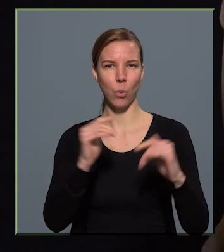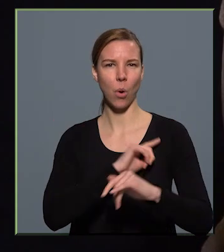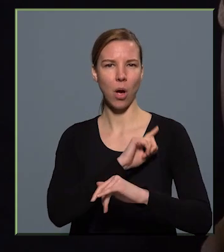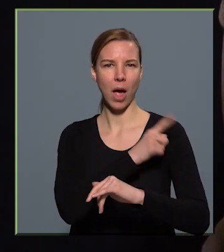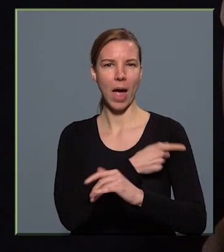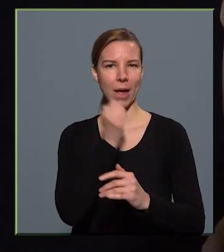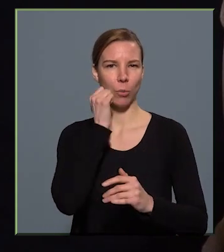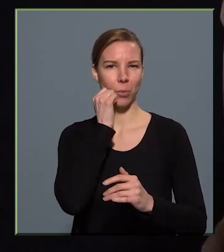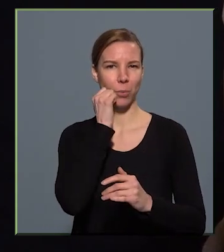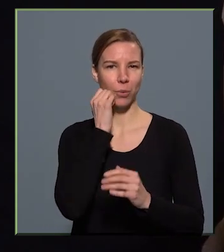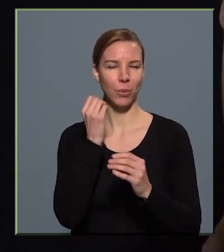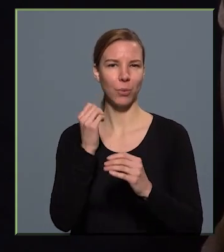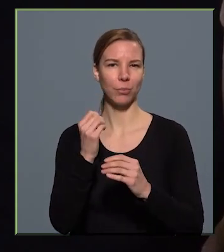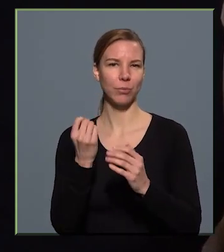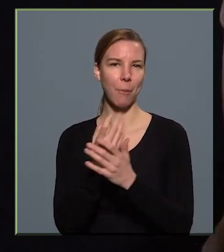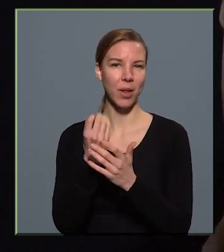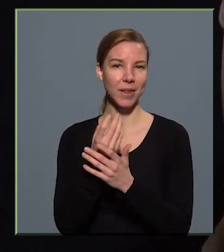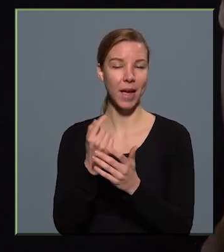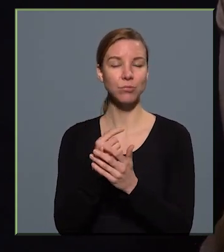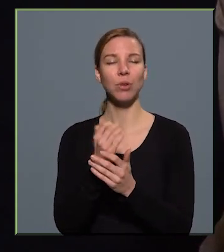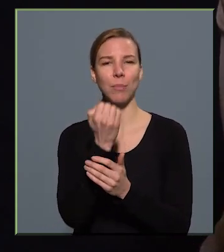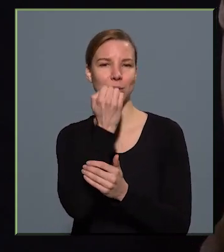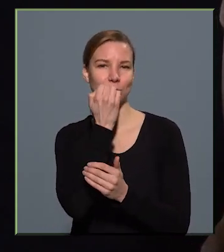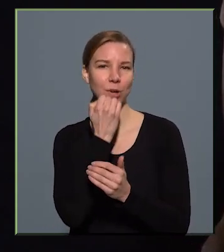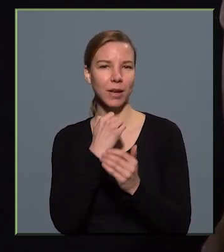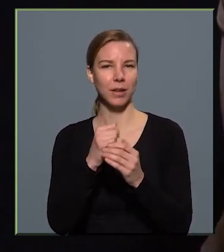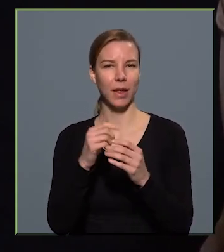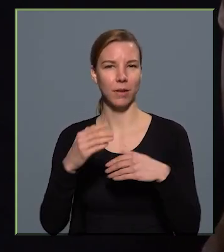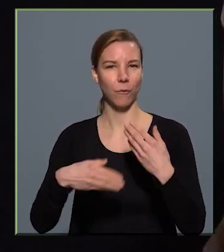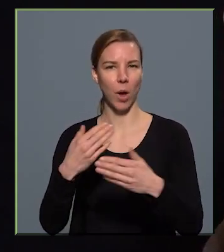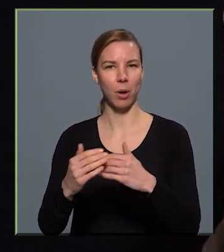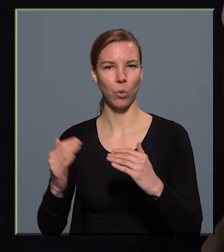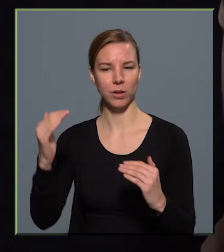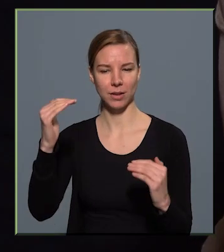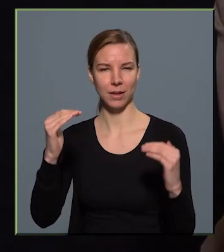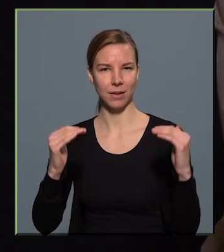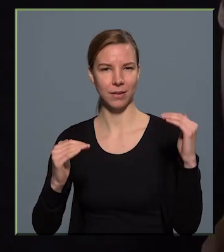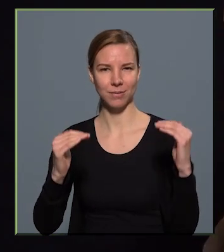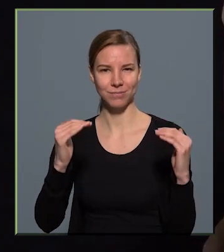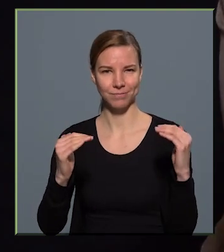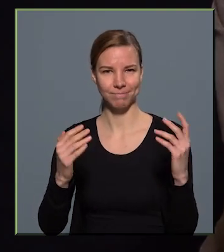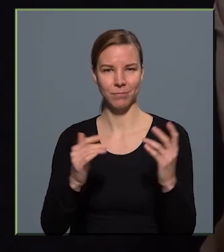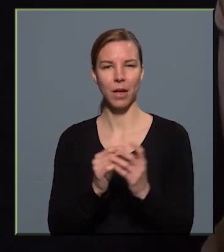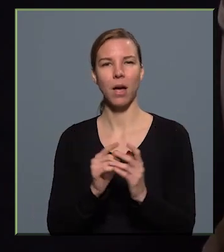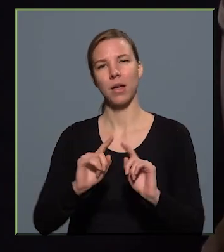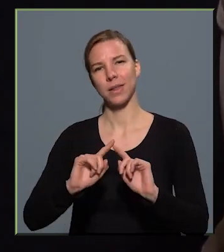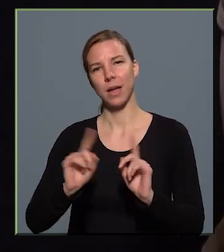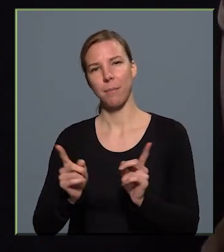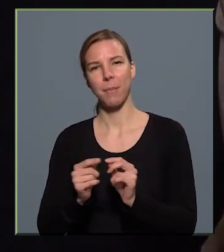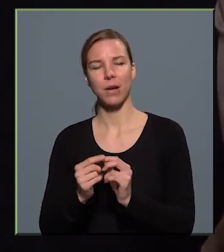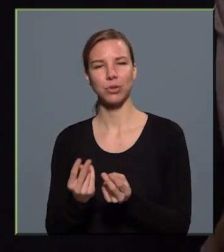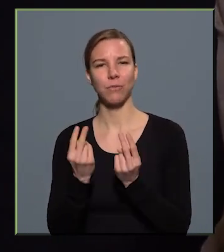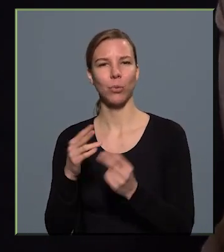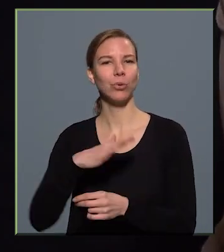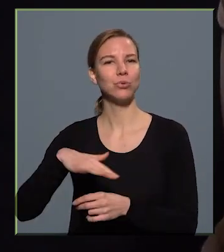kapacitás, amely segítene harmonizálni ezeket a folyamatokat, de ugye ez nyilván egy másik és jelentős terület,